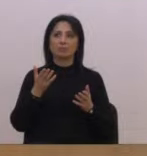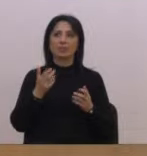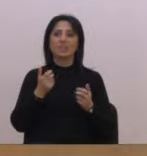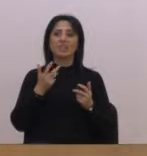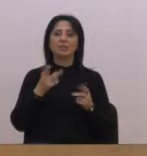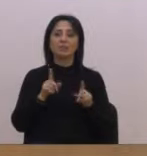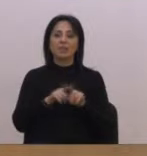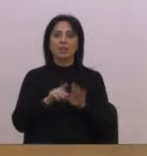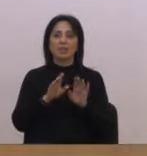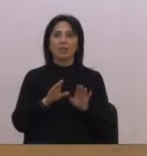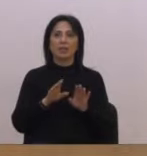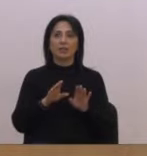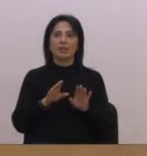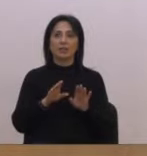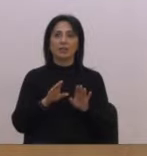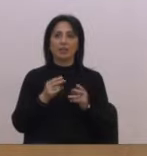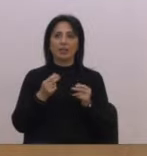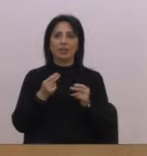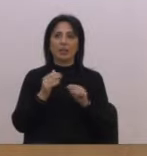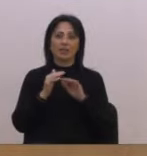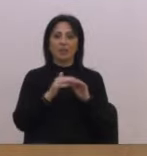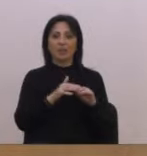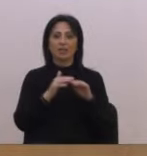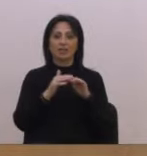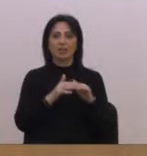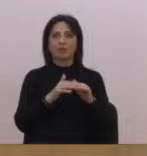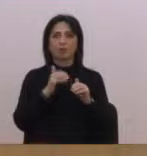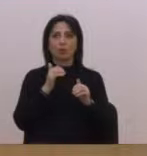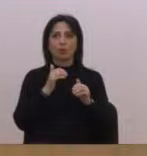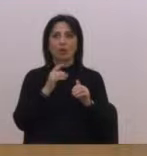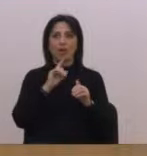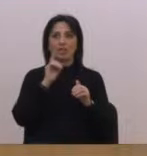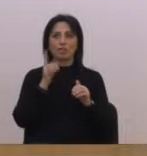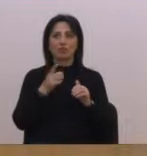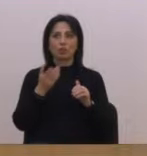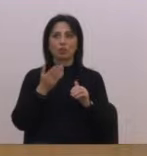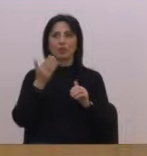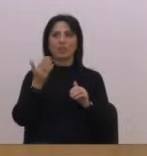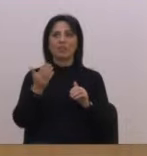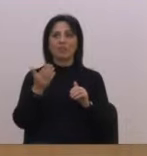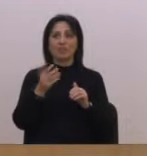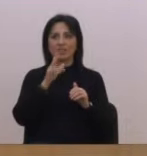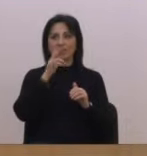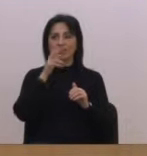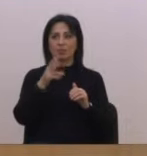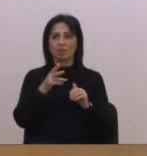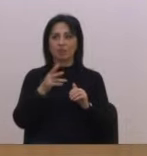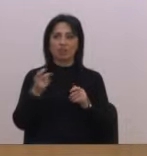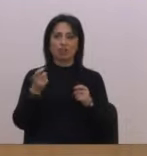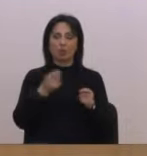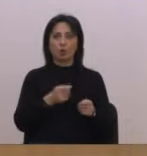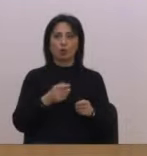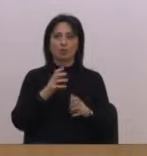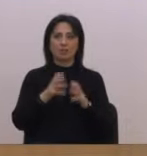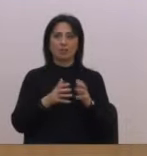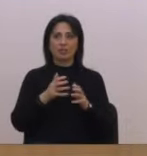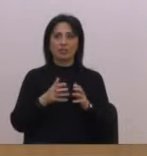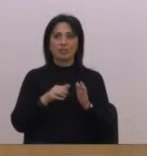იმდენივე თანხას რიცხავს ყოველ ერთ წელში, რომელიც თქვენ სამ წელიწადში შემოვიტანეთ